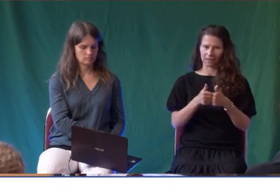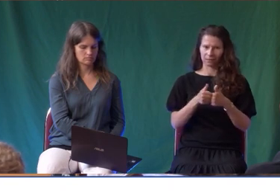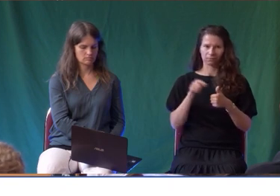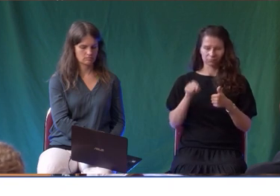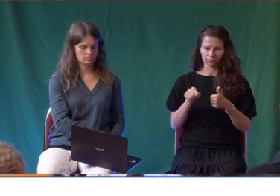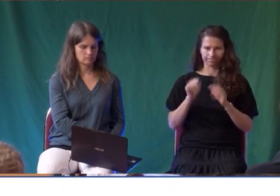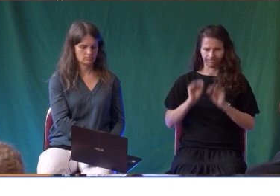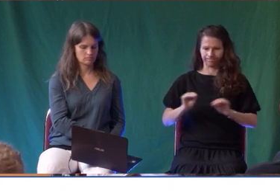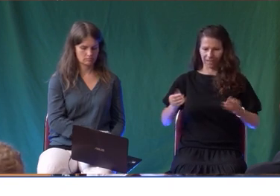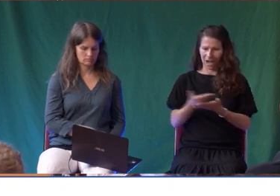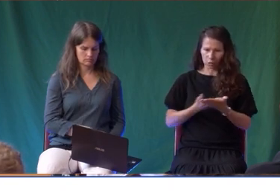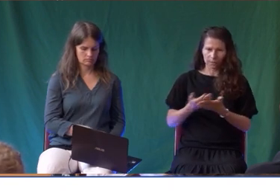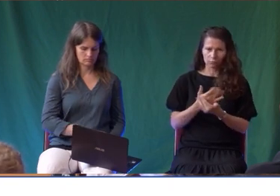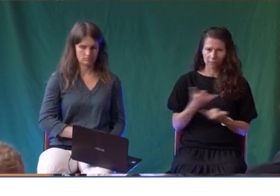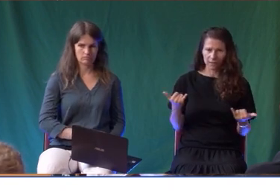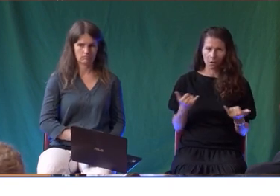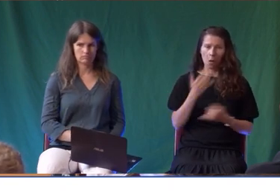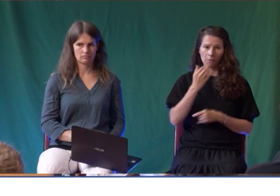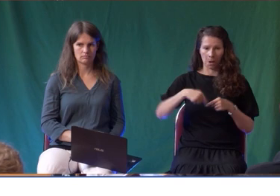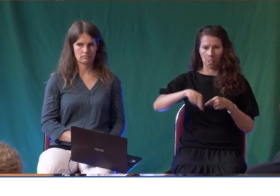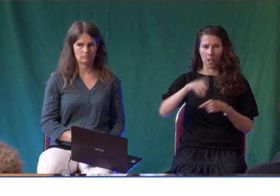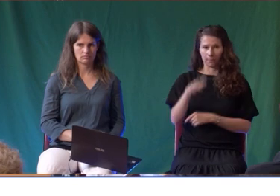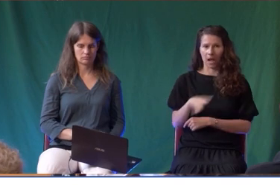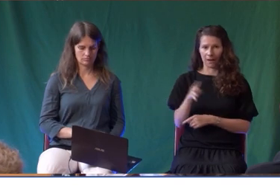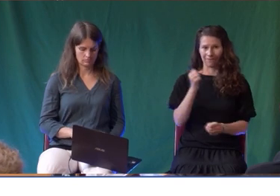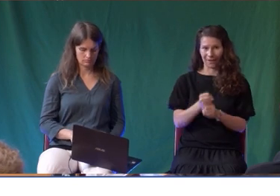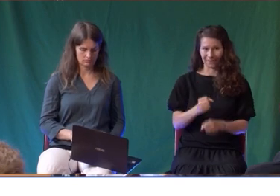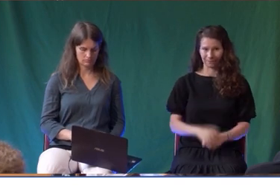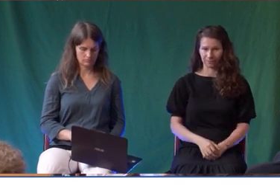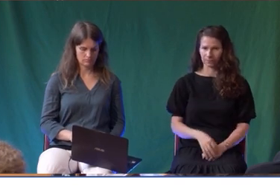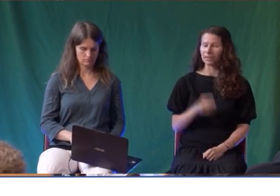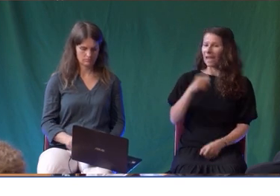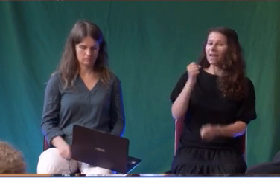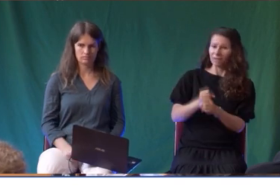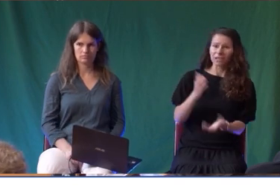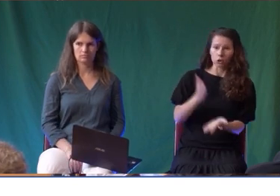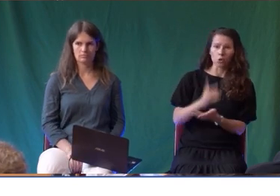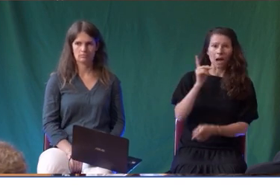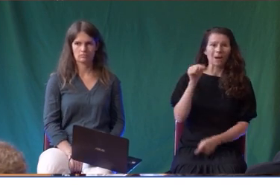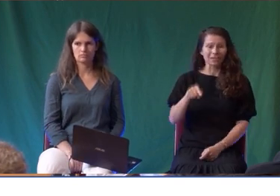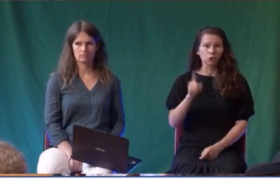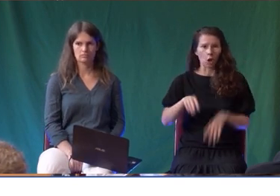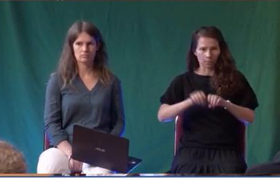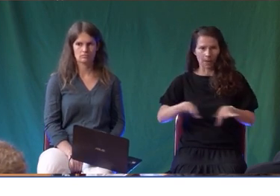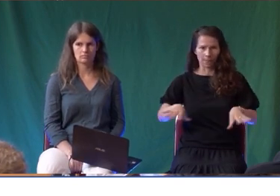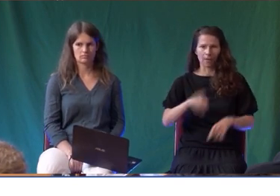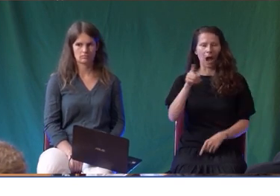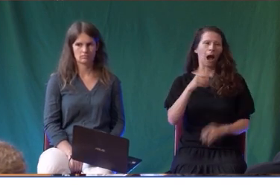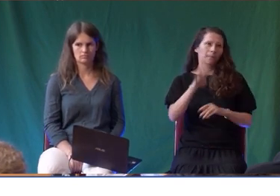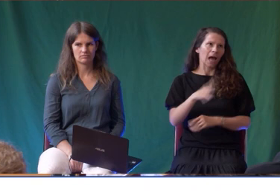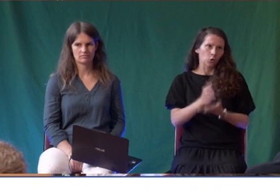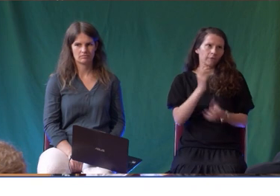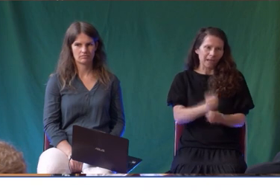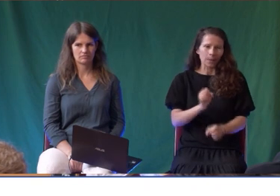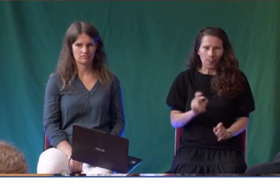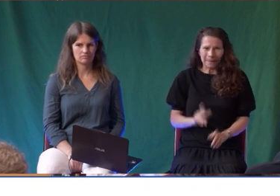kann der Plan ist hoffentlich bald fertig ist es schon eingesetzt aber jetzt der Plan ist schon fertig